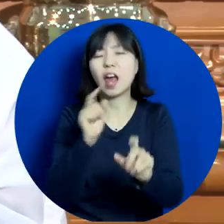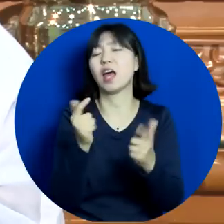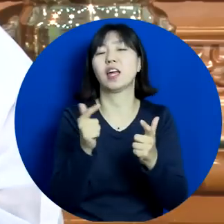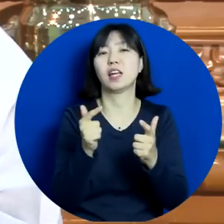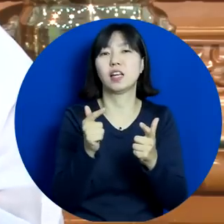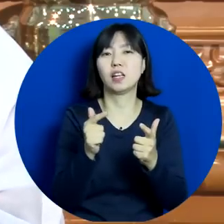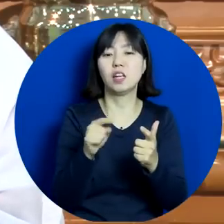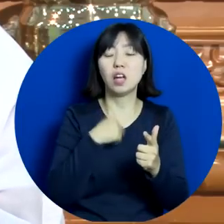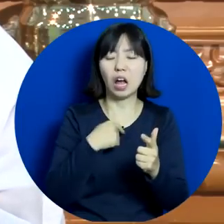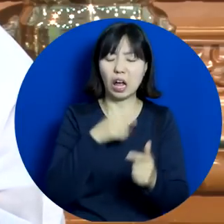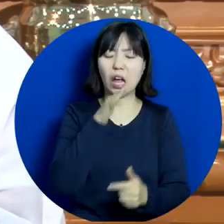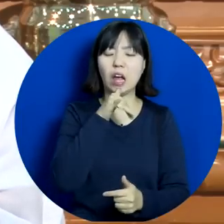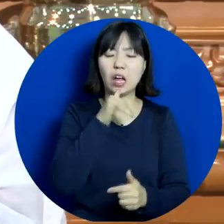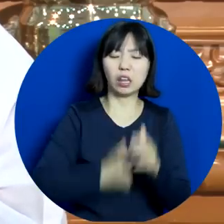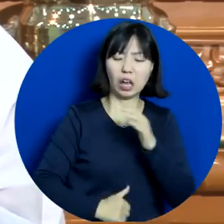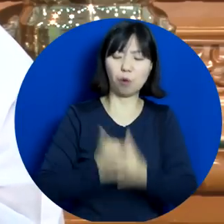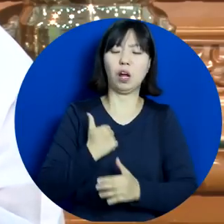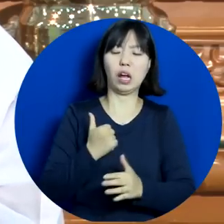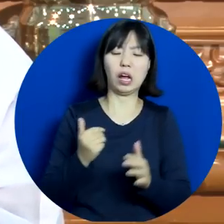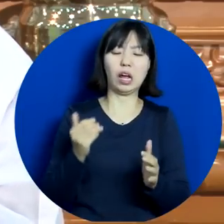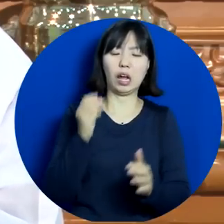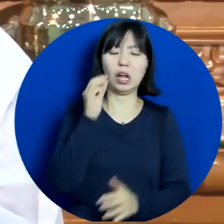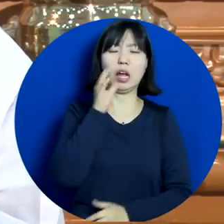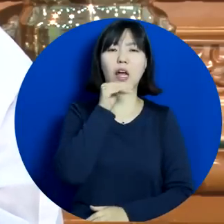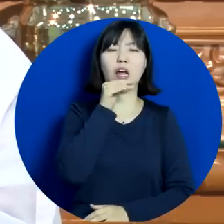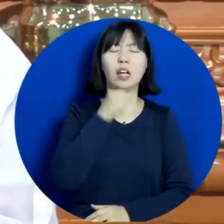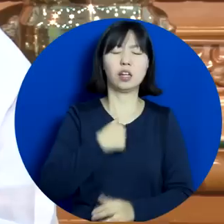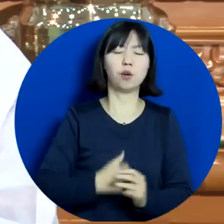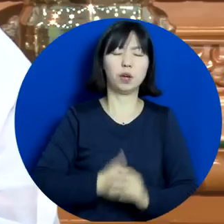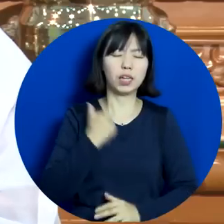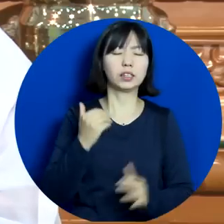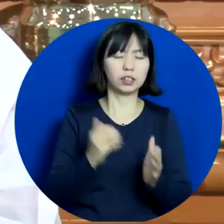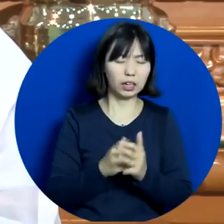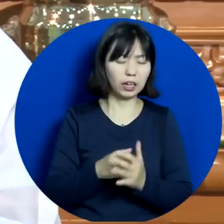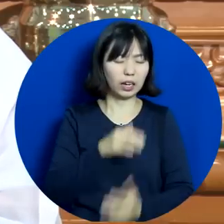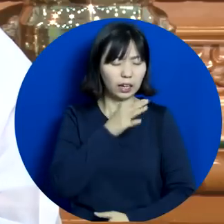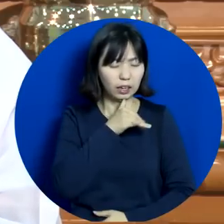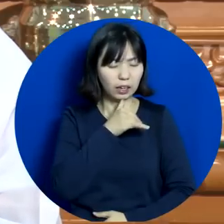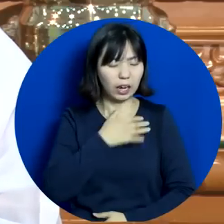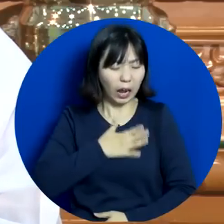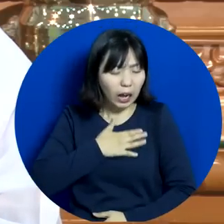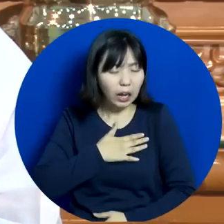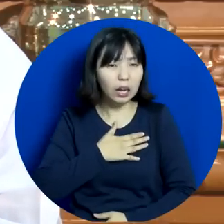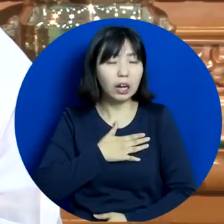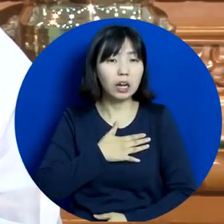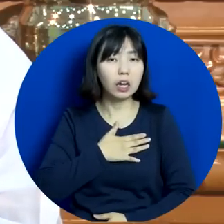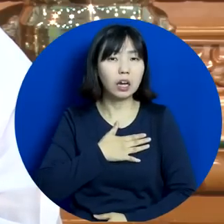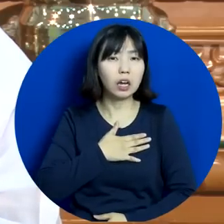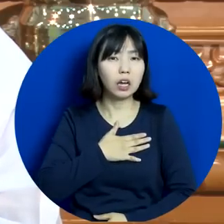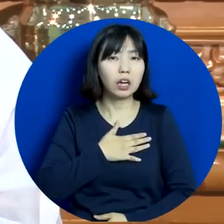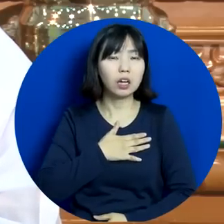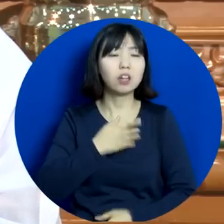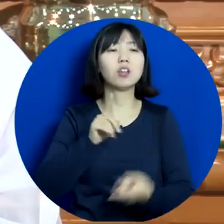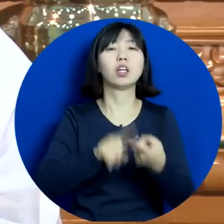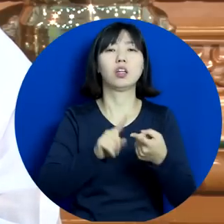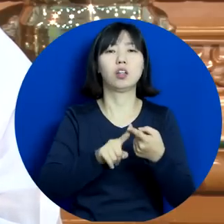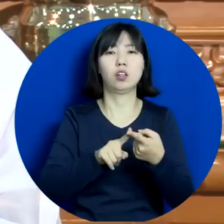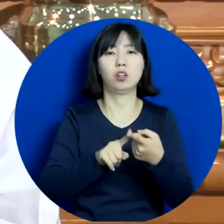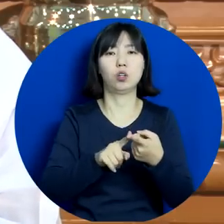지나가서라도 알아차리고 시간이 흐르면 흐를수록 갈수록 조금